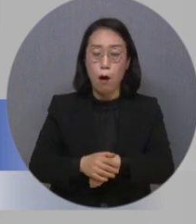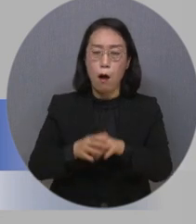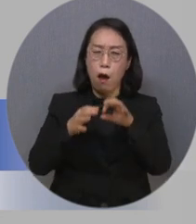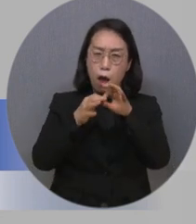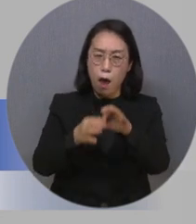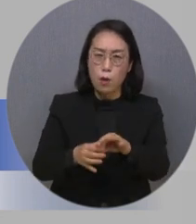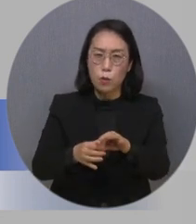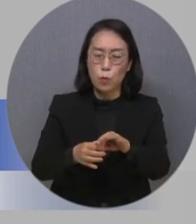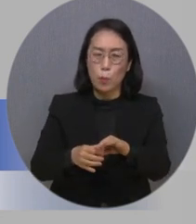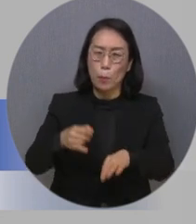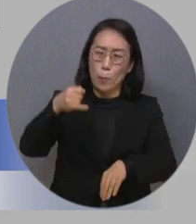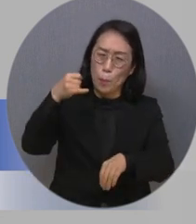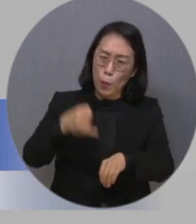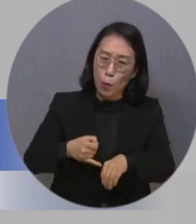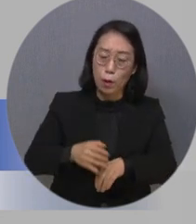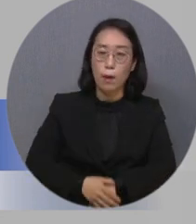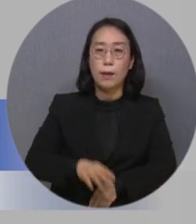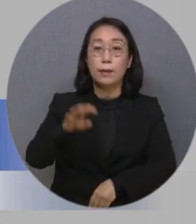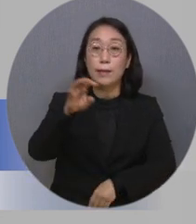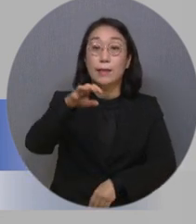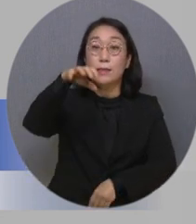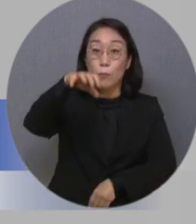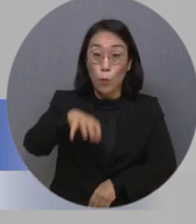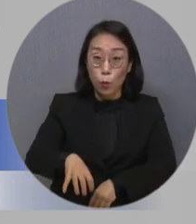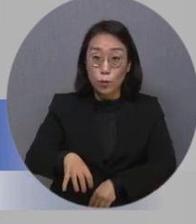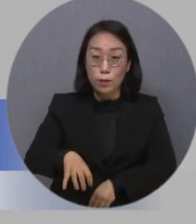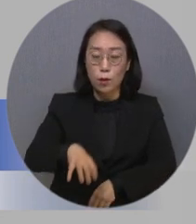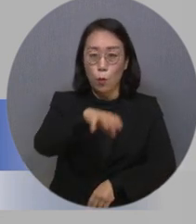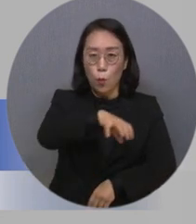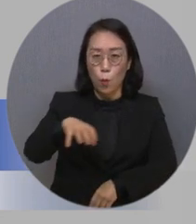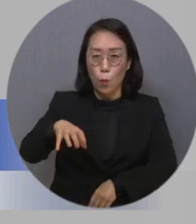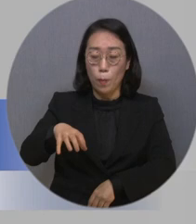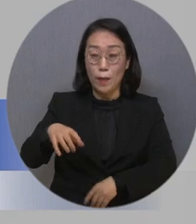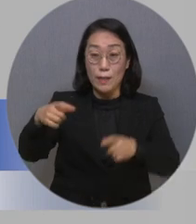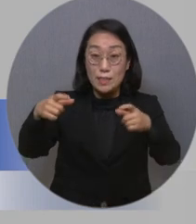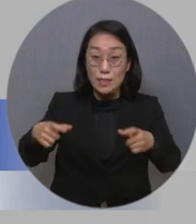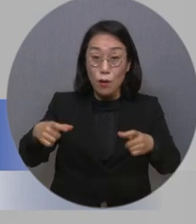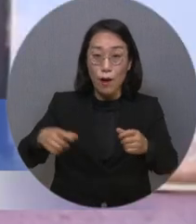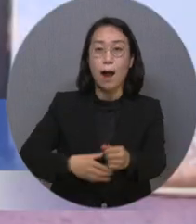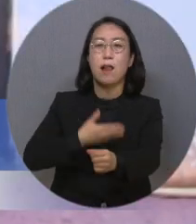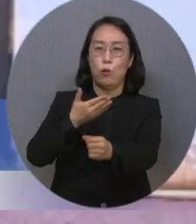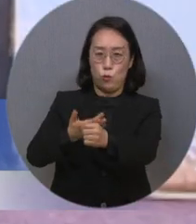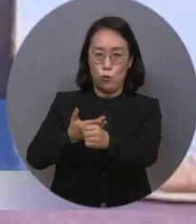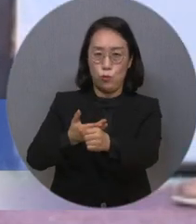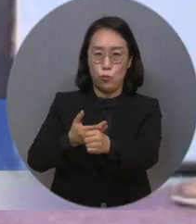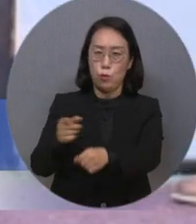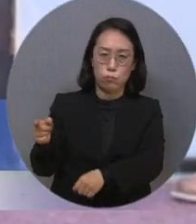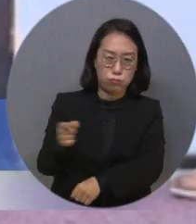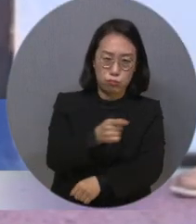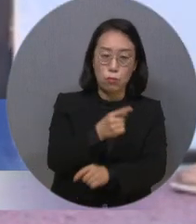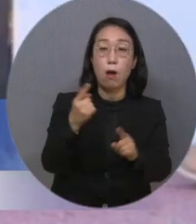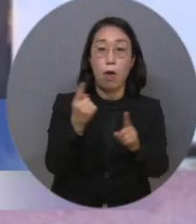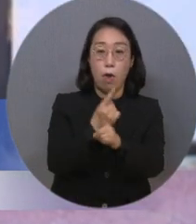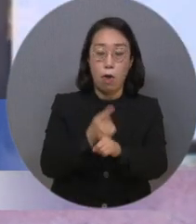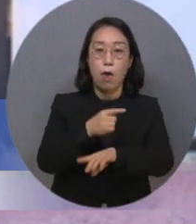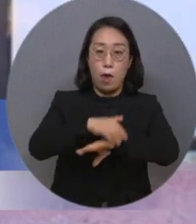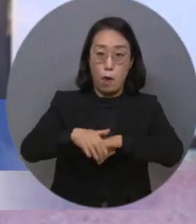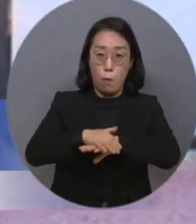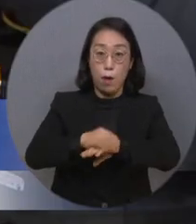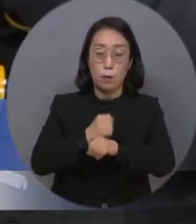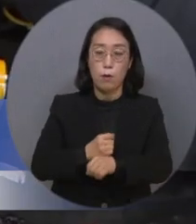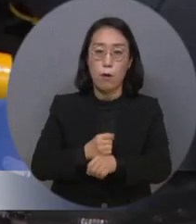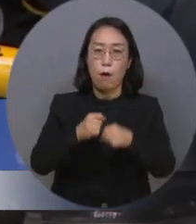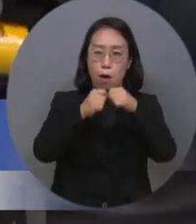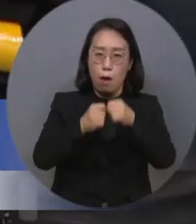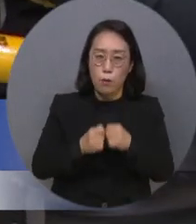최하위 등급을 받은 40개 시설에 대해서는 해당 지자체의 명단을 통보하고 개선 계획을 수립하도록 하여